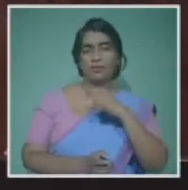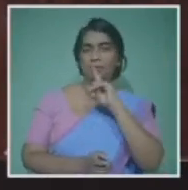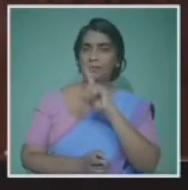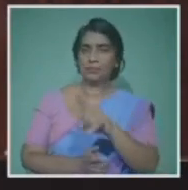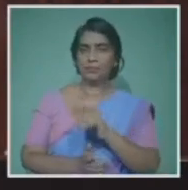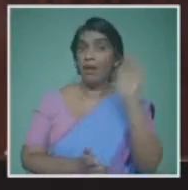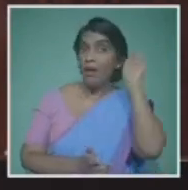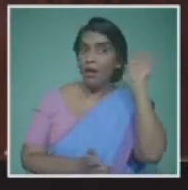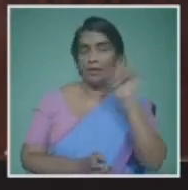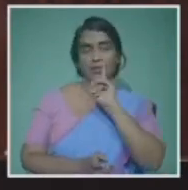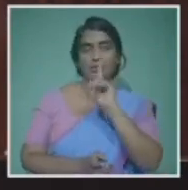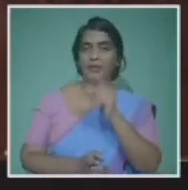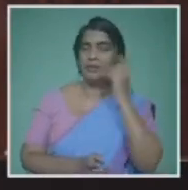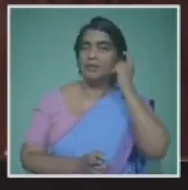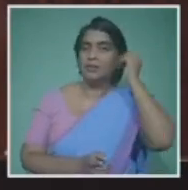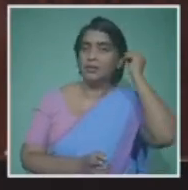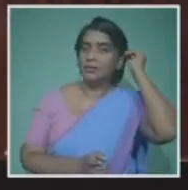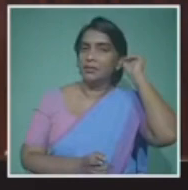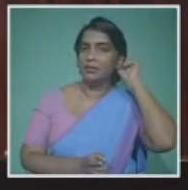අහලා කියන්න.